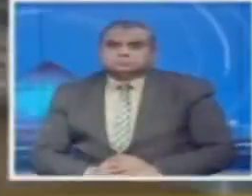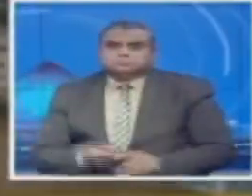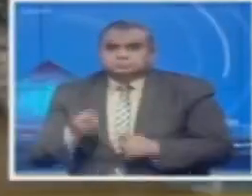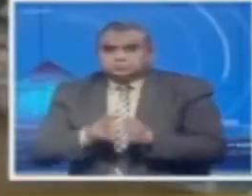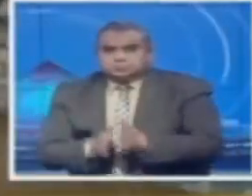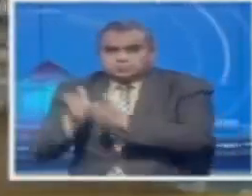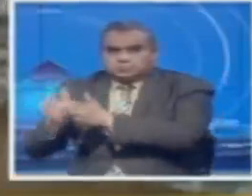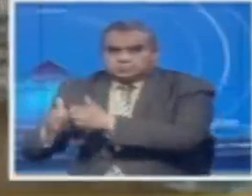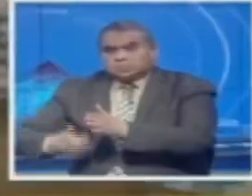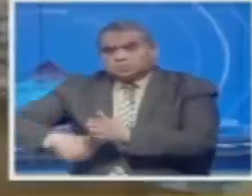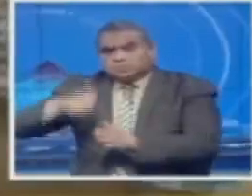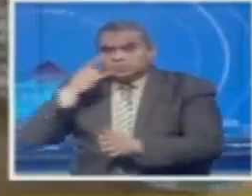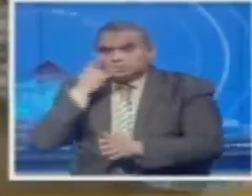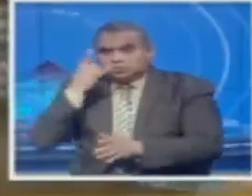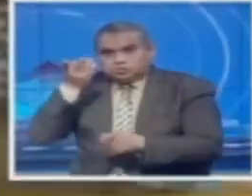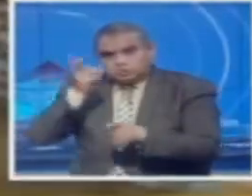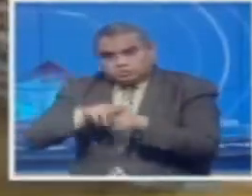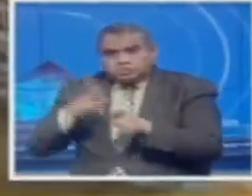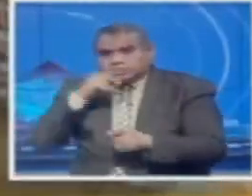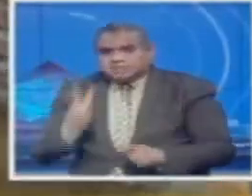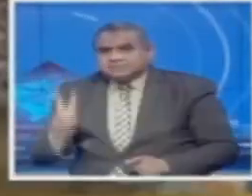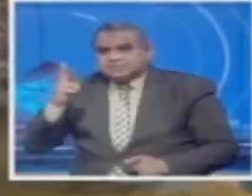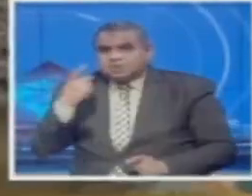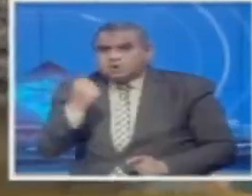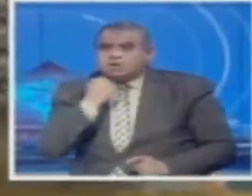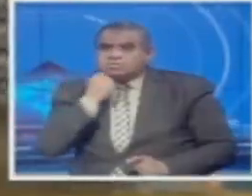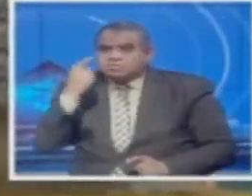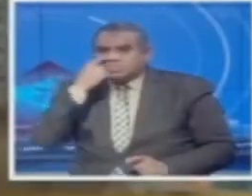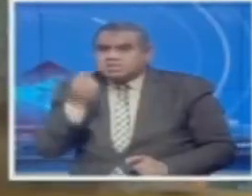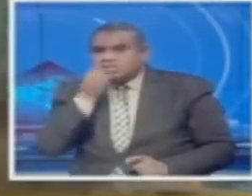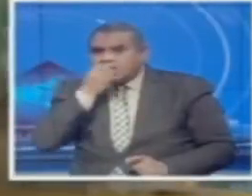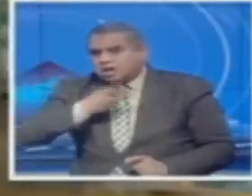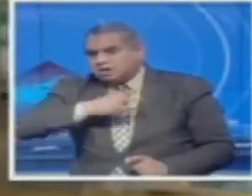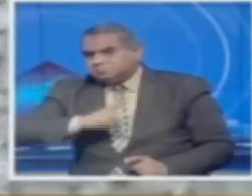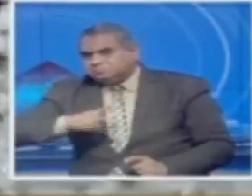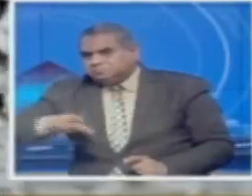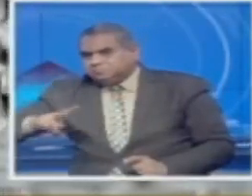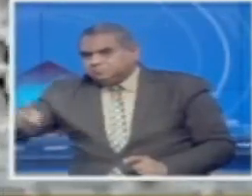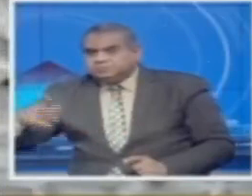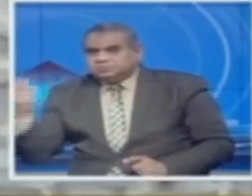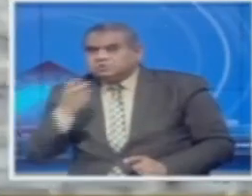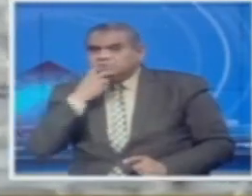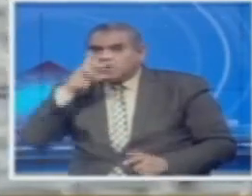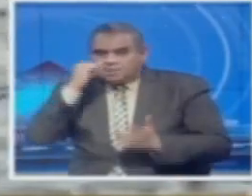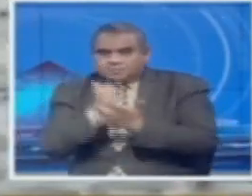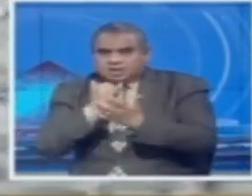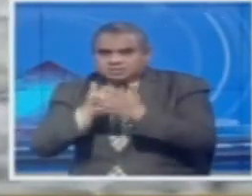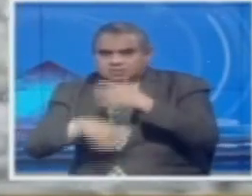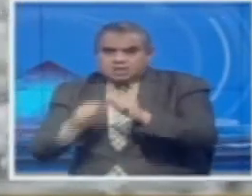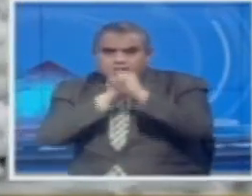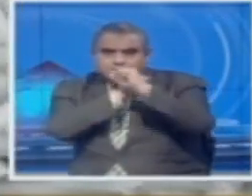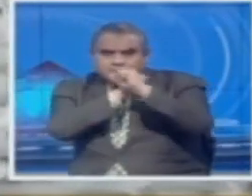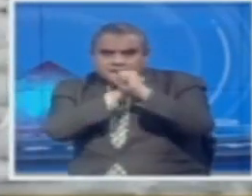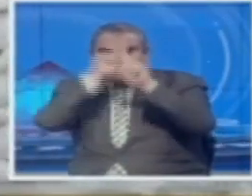كما تمكنت الإدارة من ضبط قرابة 57 طن مواد غذائية متنوعة. قام مسؤول عدد من مخازن ومحلات